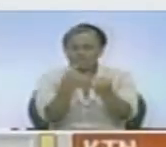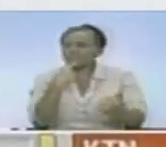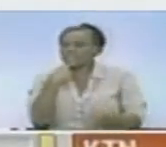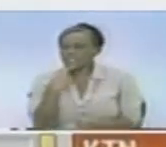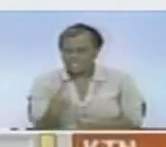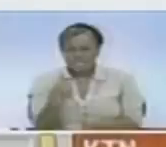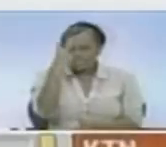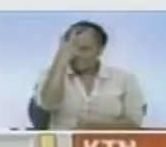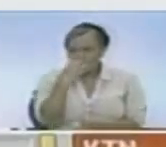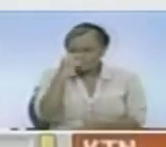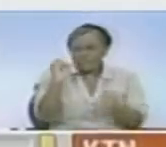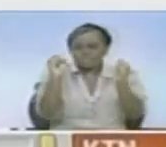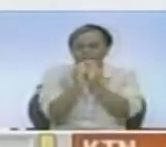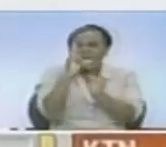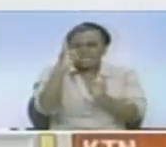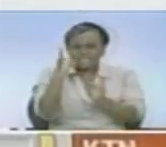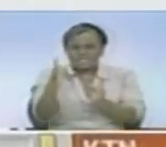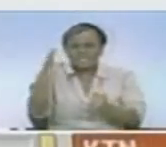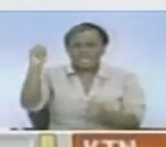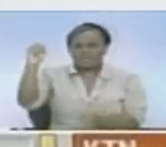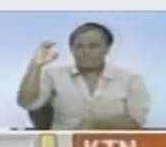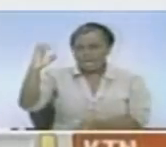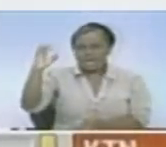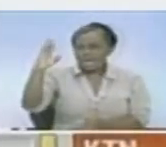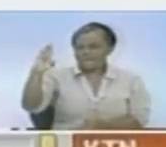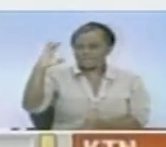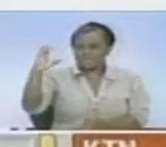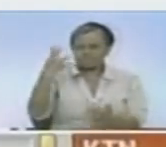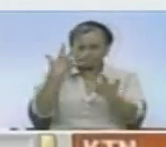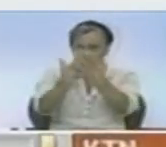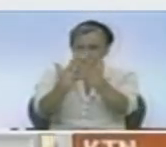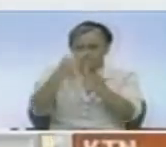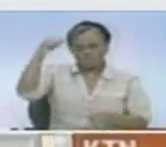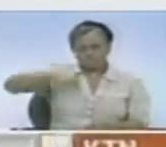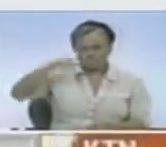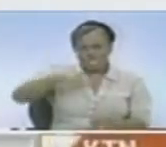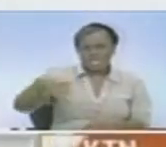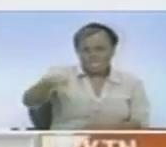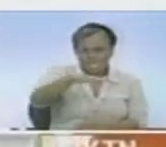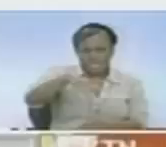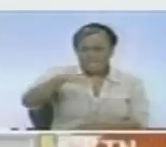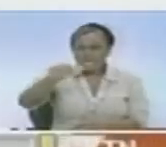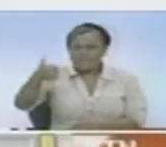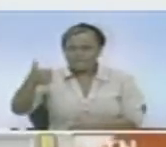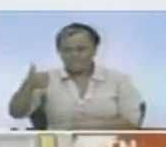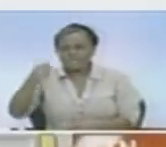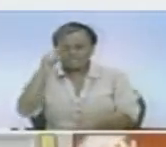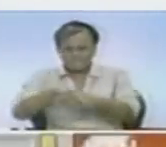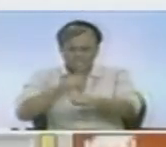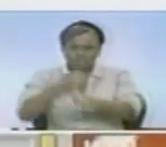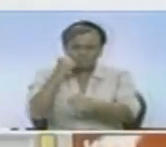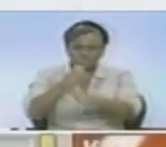kuwa washukiwa 13 wa kundi la MRC wamekamatwa hii leo katika eneo la Kiunga katika hafla